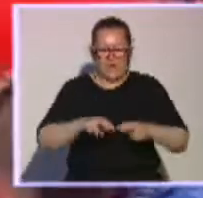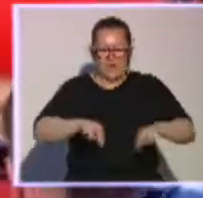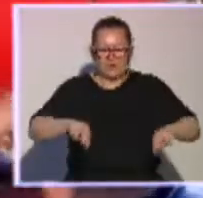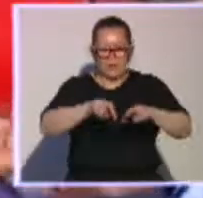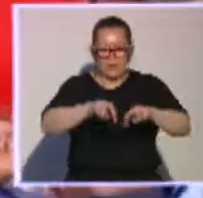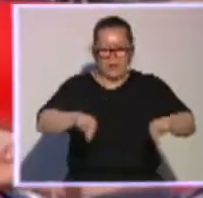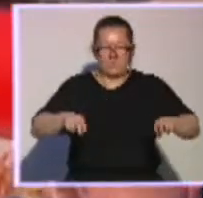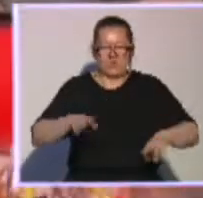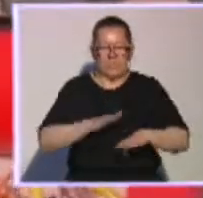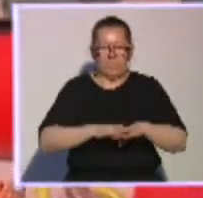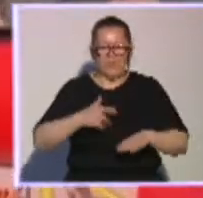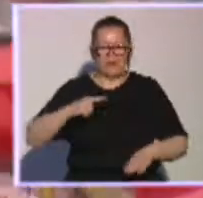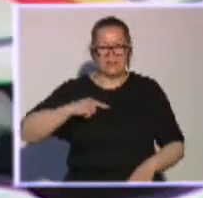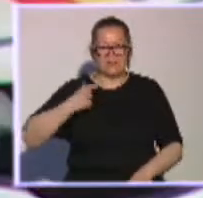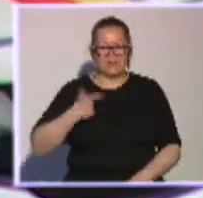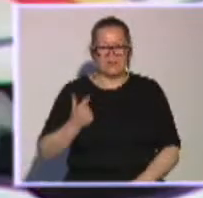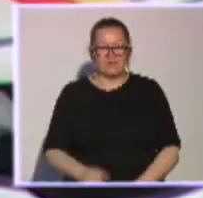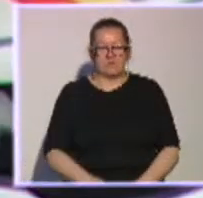caută.